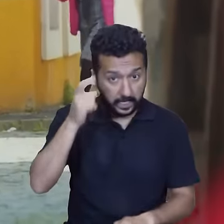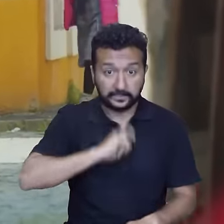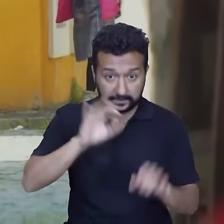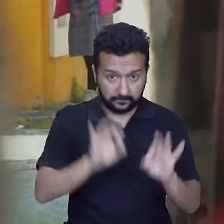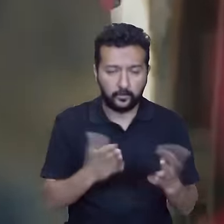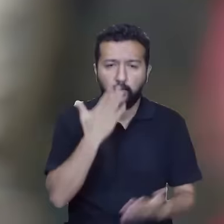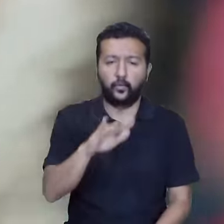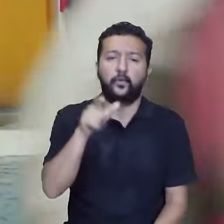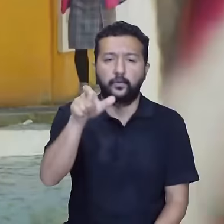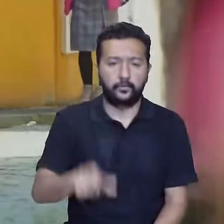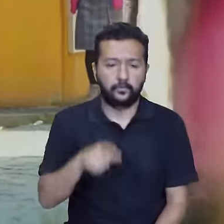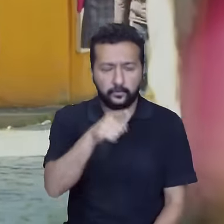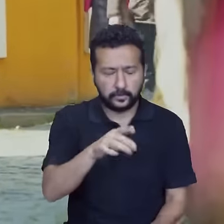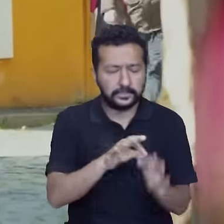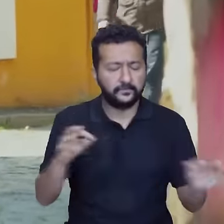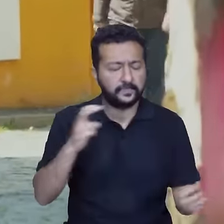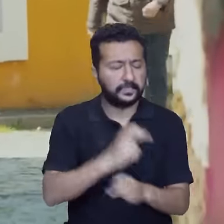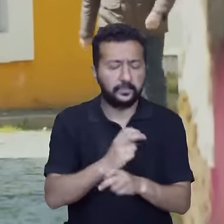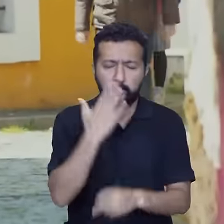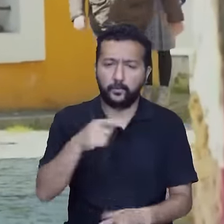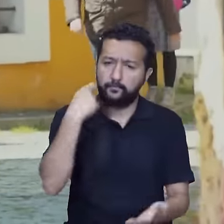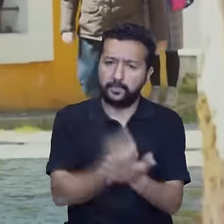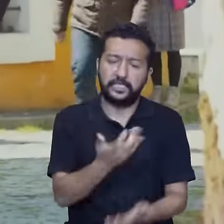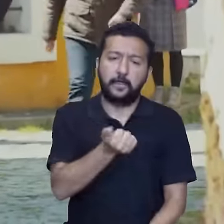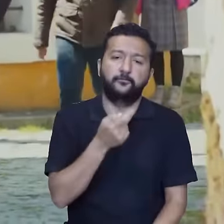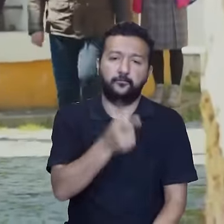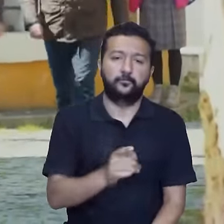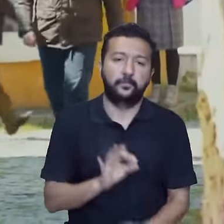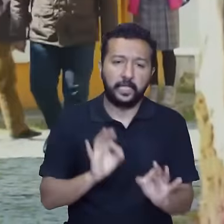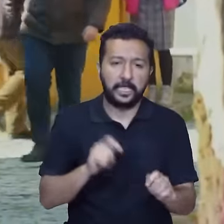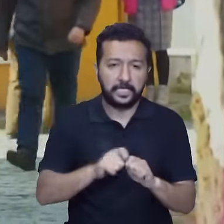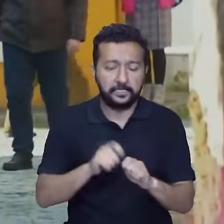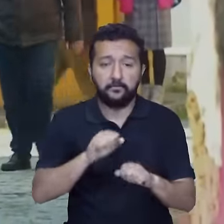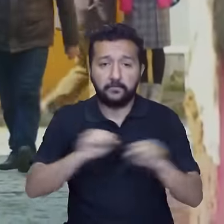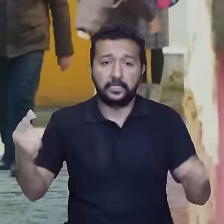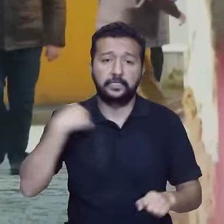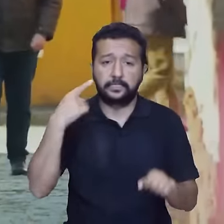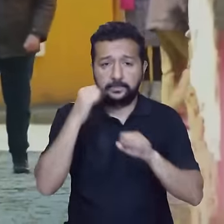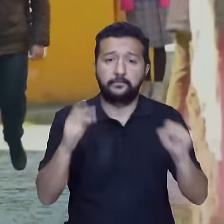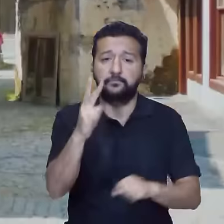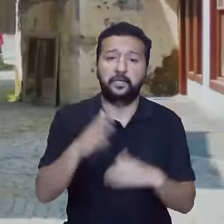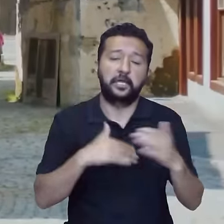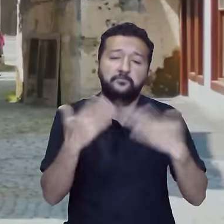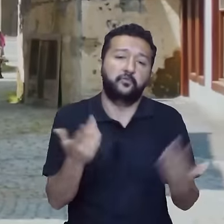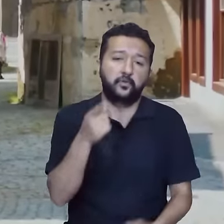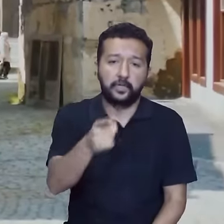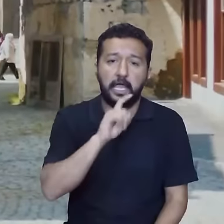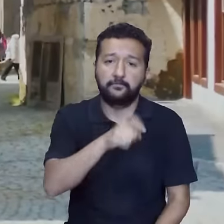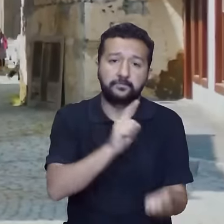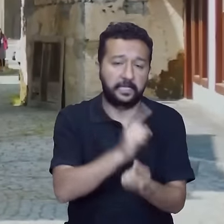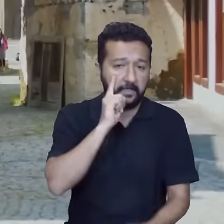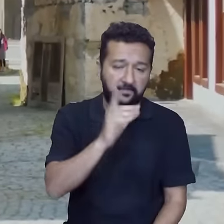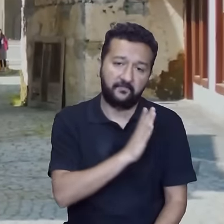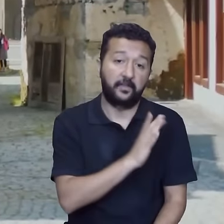değil mi? Abicim, bu sefer sıfır risk. Paranın da peşin alıyorsun. İş patlarsa bana patlar, seninlik bir durum yok. Amcam da